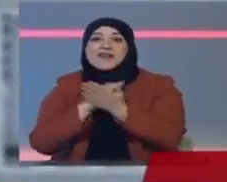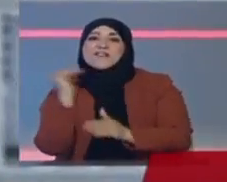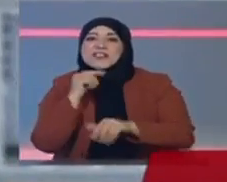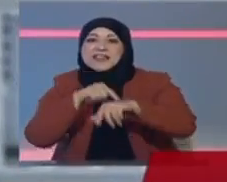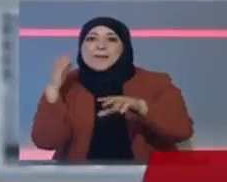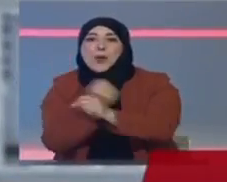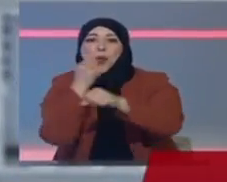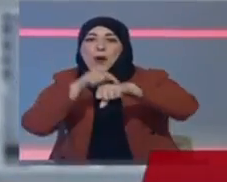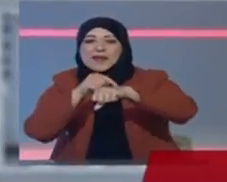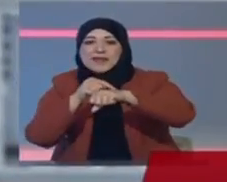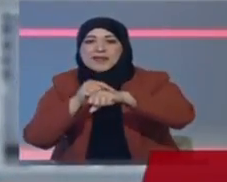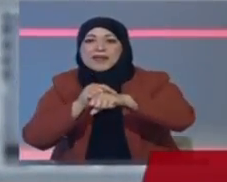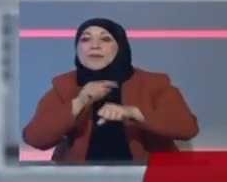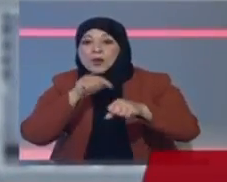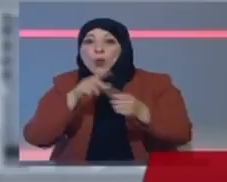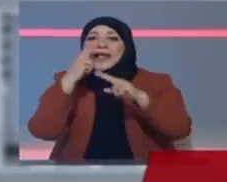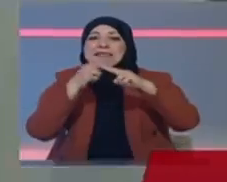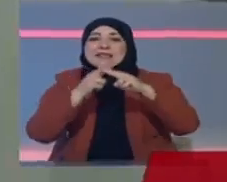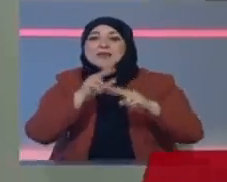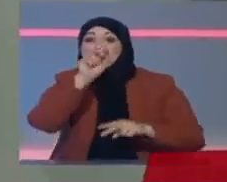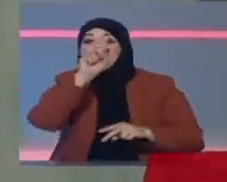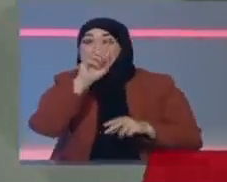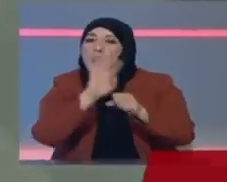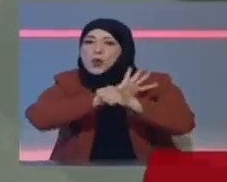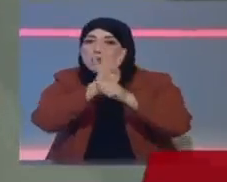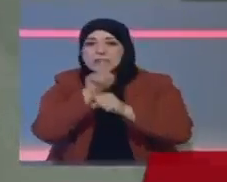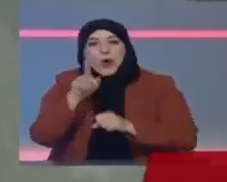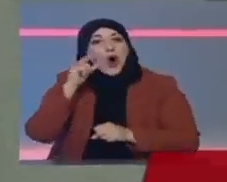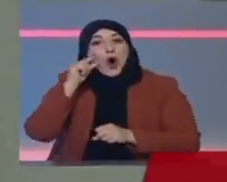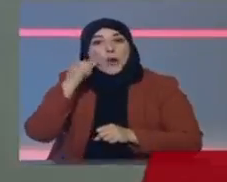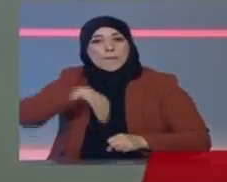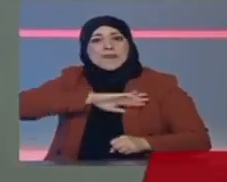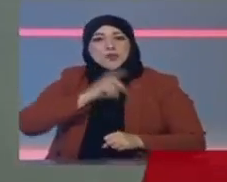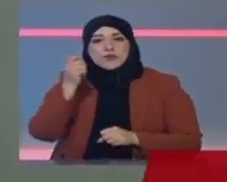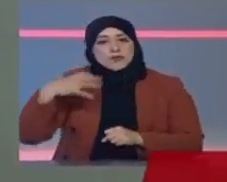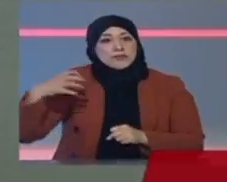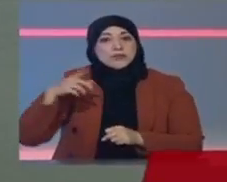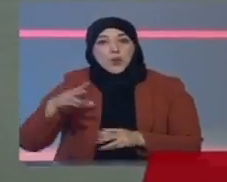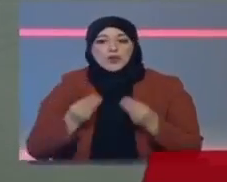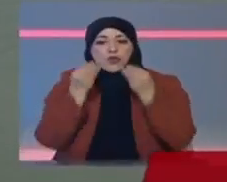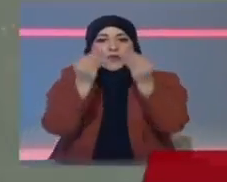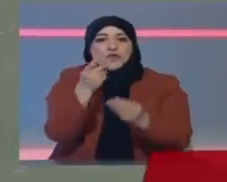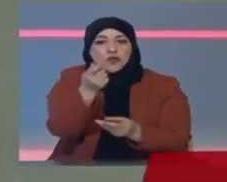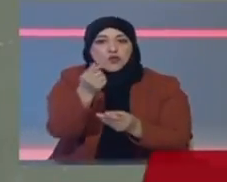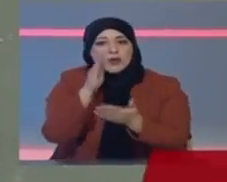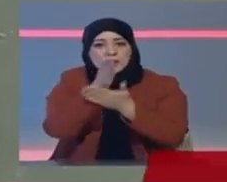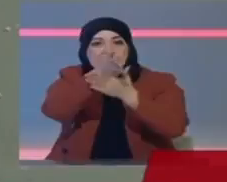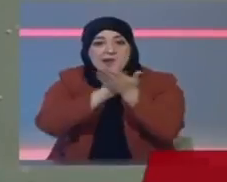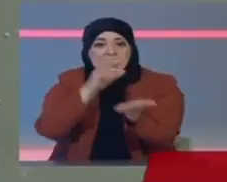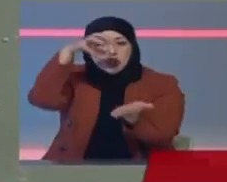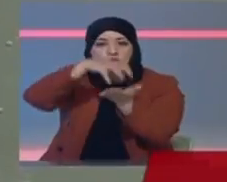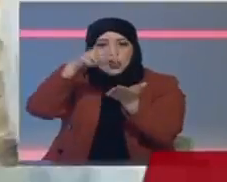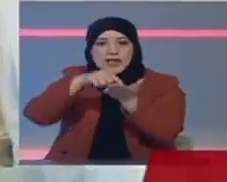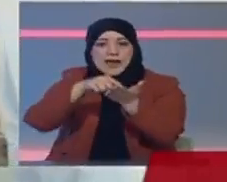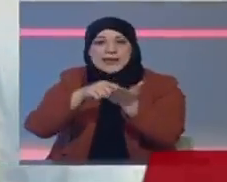في تسعه عشر احد رجال الاعمال بالجهاد انشائها استيعابها